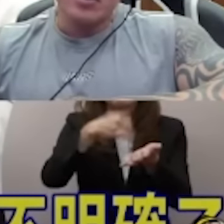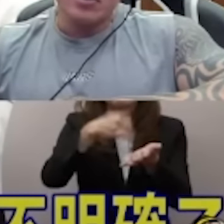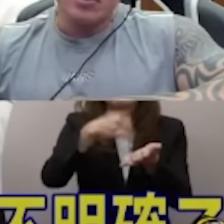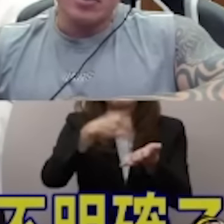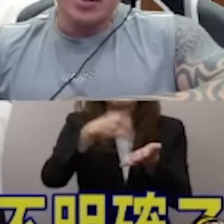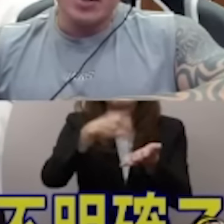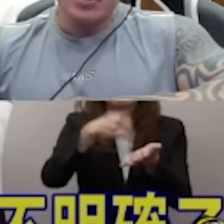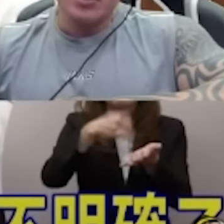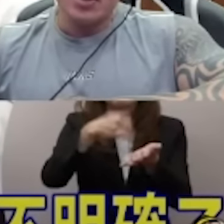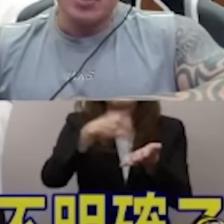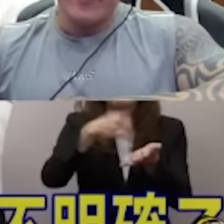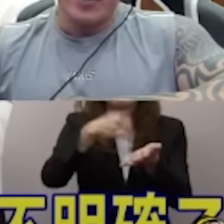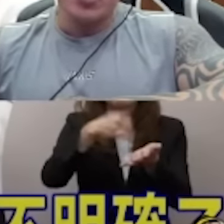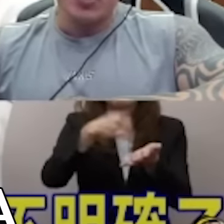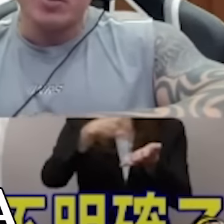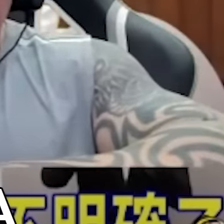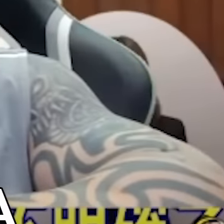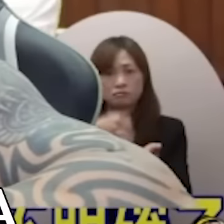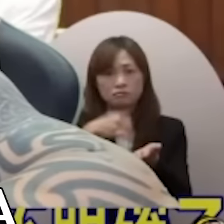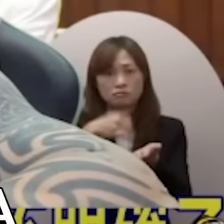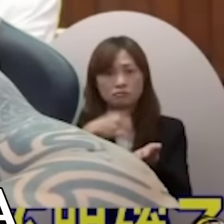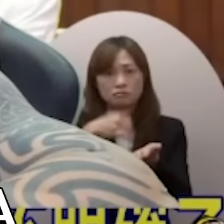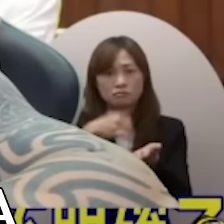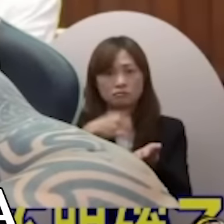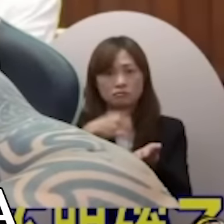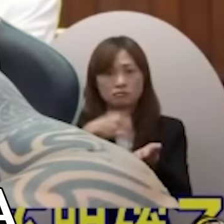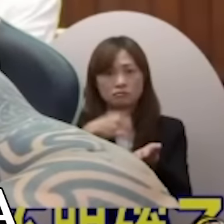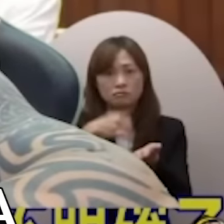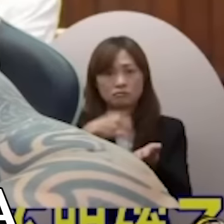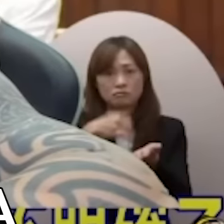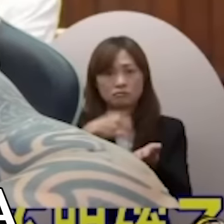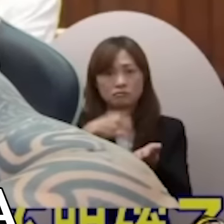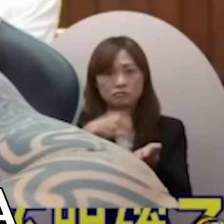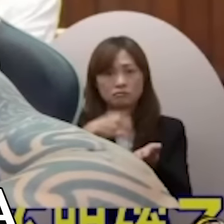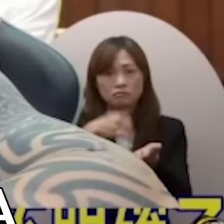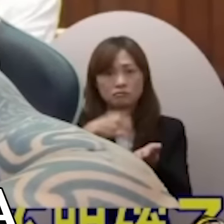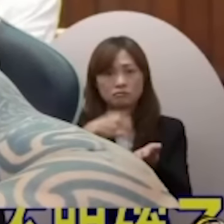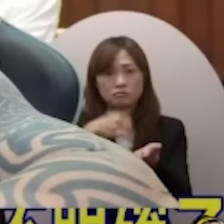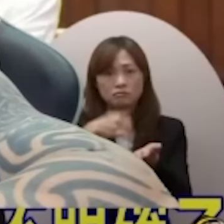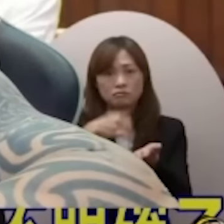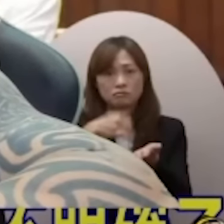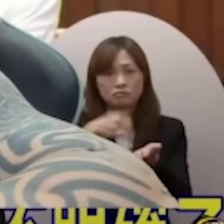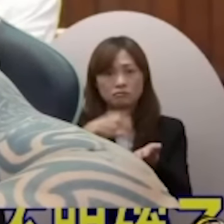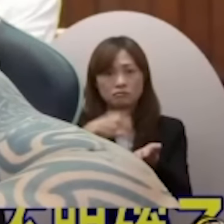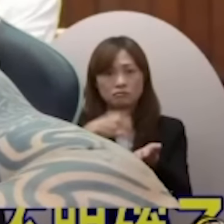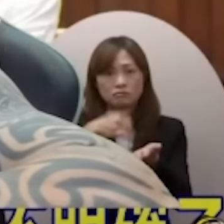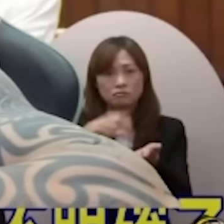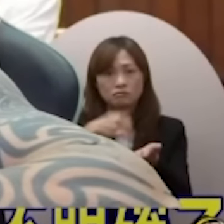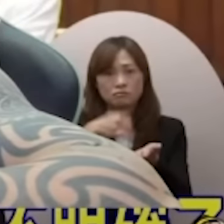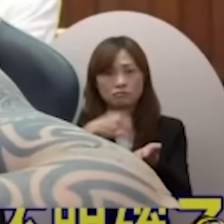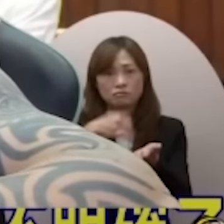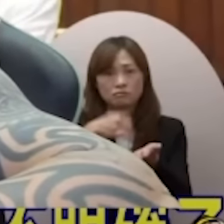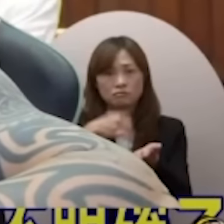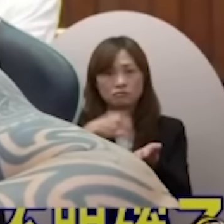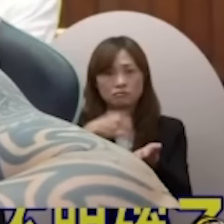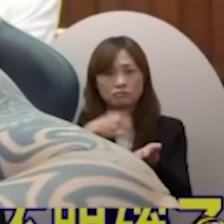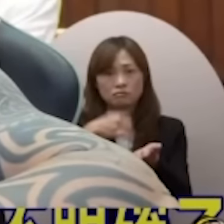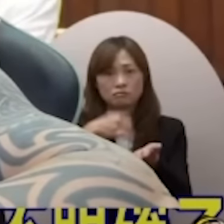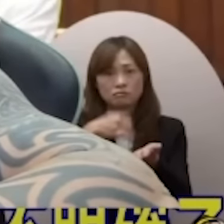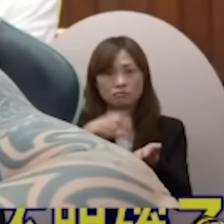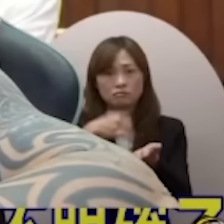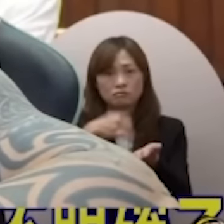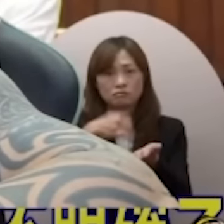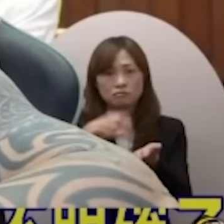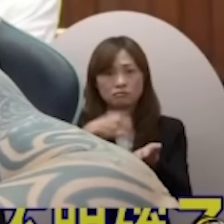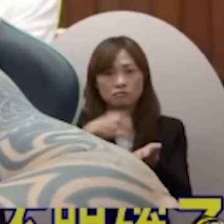讲，这个你有发现卓荣泰都在问 A 答 B， 问 B 答 A。为什么黄珊珊一直问他说：“那你复